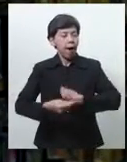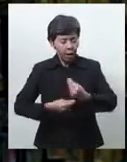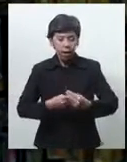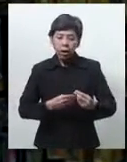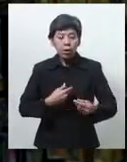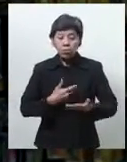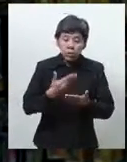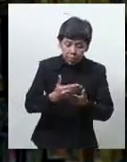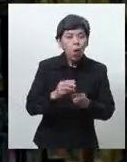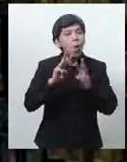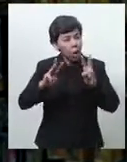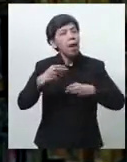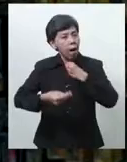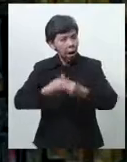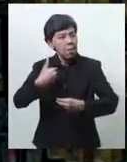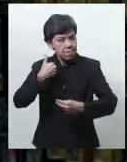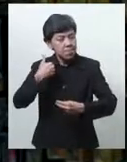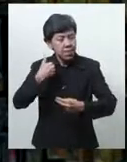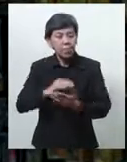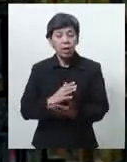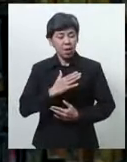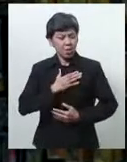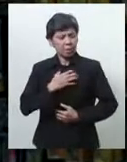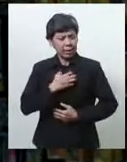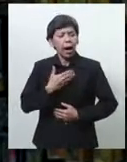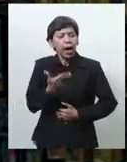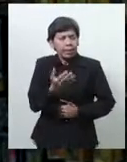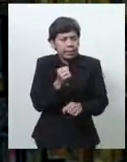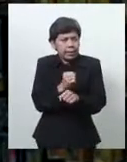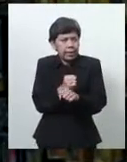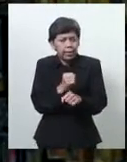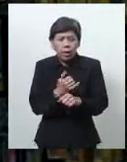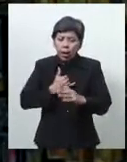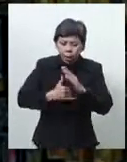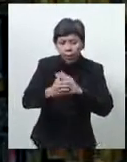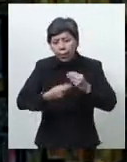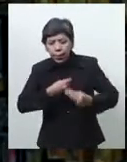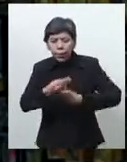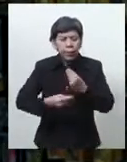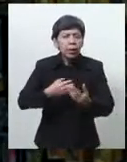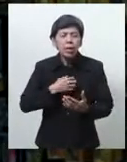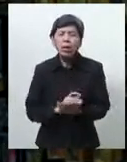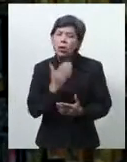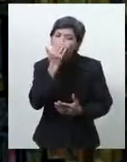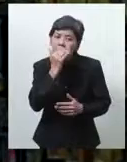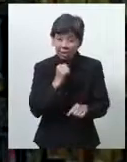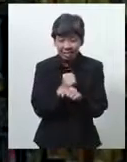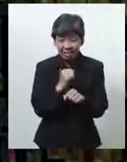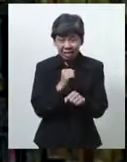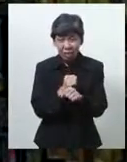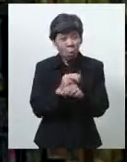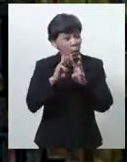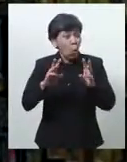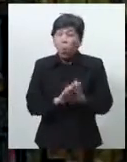านแล้วก็ทางเว็บไซต์ด้วยทีนี้ว่าผมไม่อยากให้เขาลงมาขายหน้าร้านเพราะว่าง